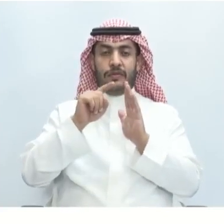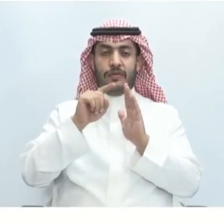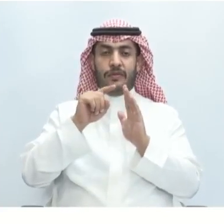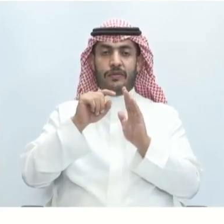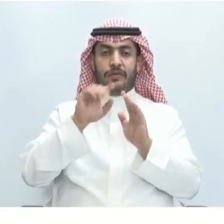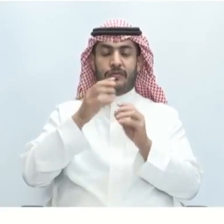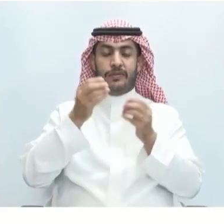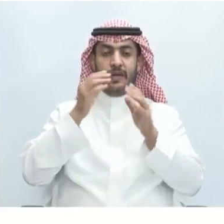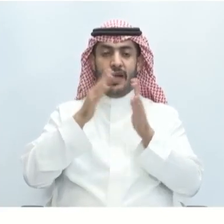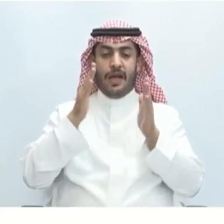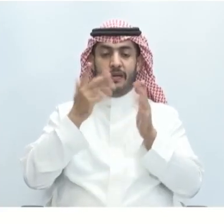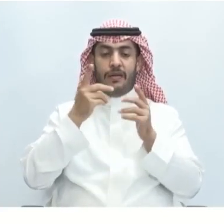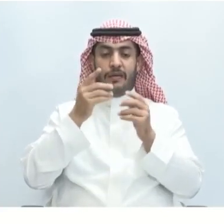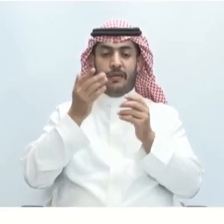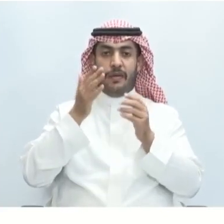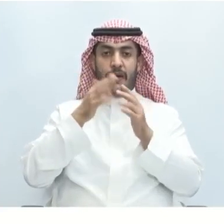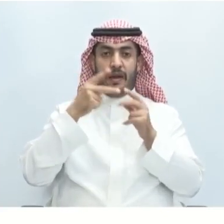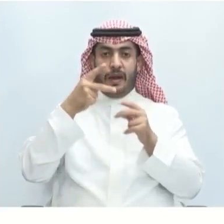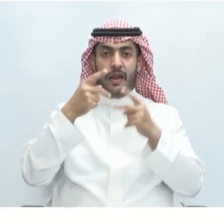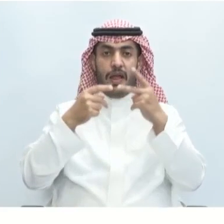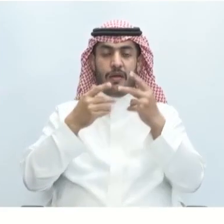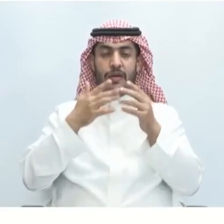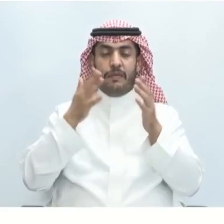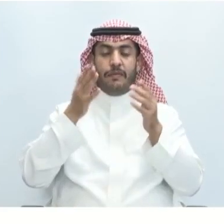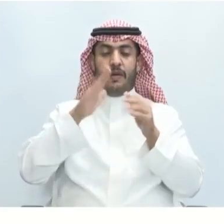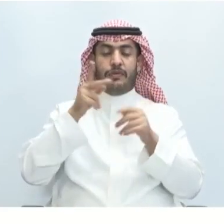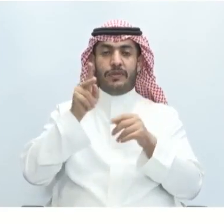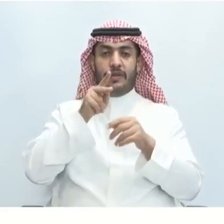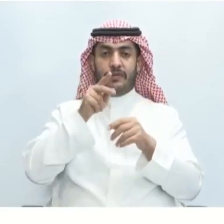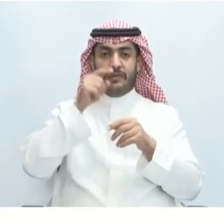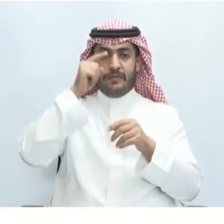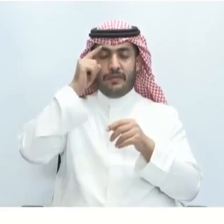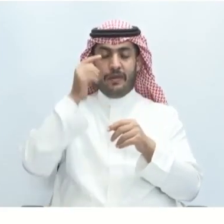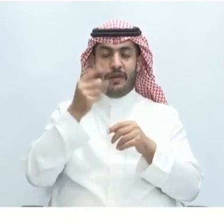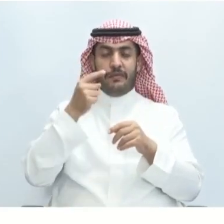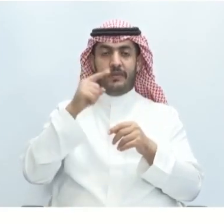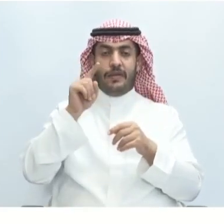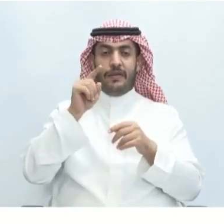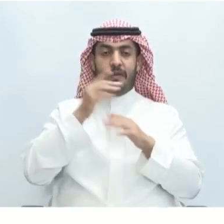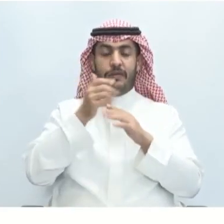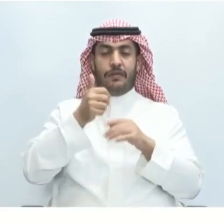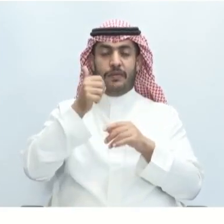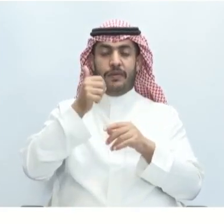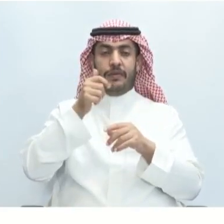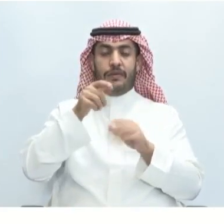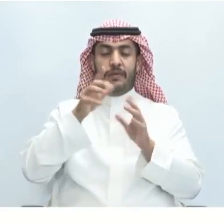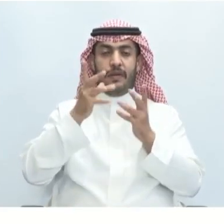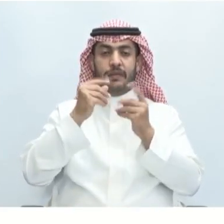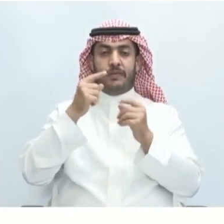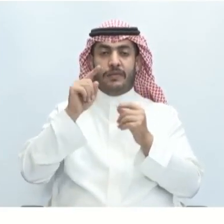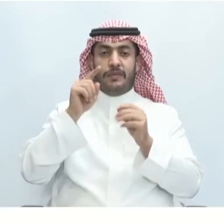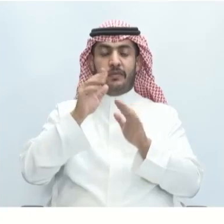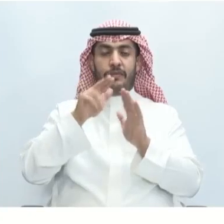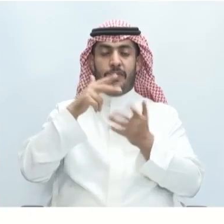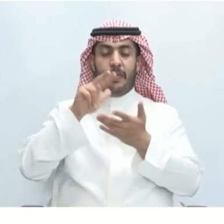اكبر من او يساوي وكذلك اذا كان ارقام صحيحه لابد ان نضعها ارقام صحيحه